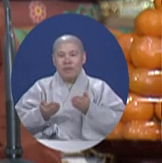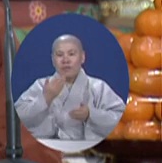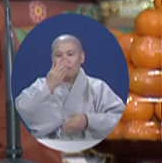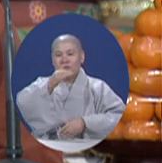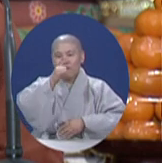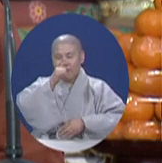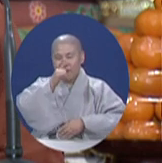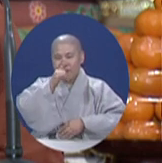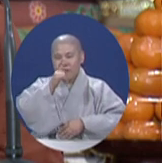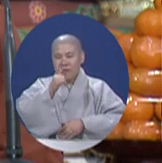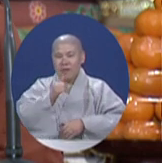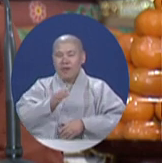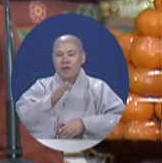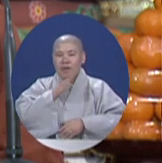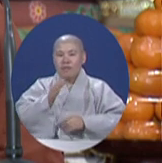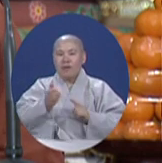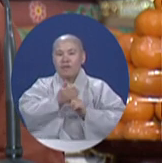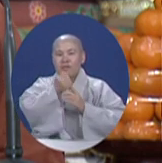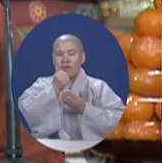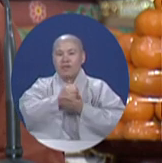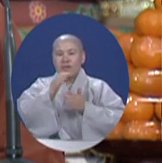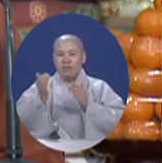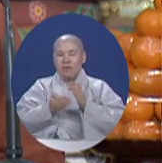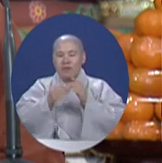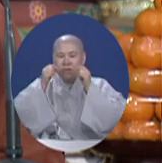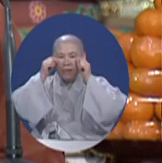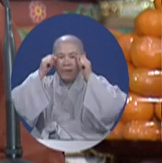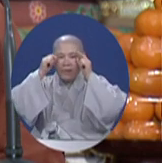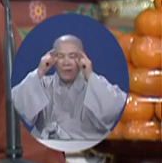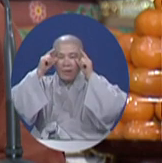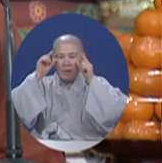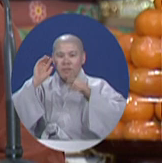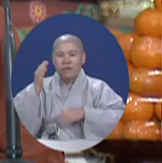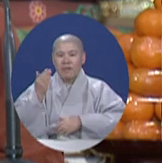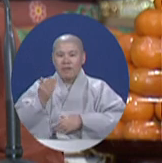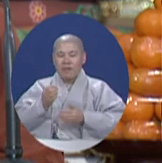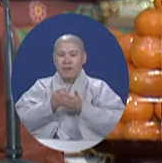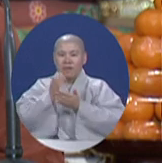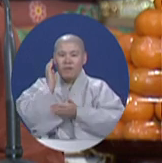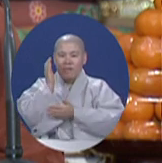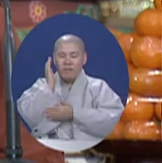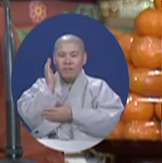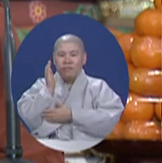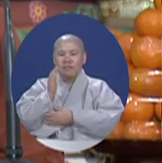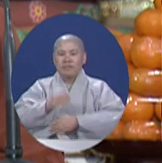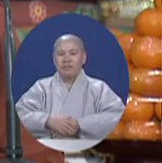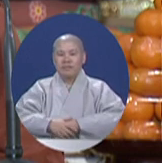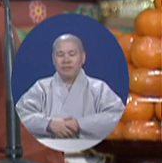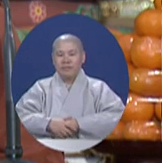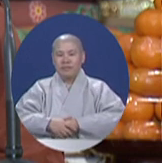있습니다. 그게 해탈이에요. 그런 법문을 이렇게 해주시는데,